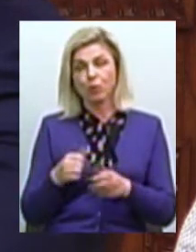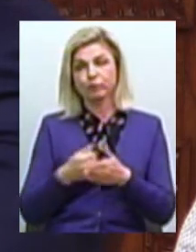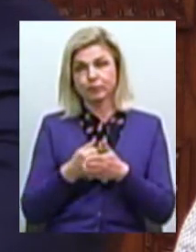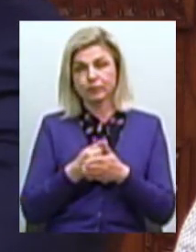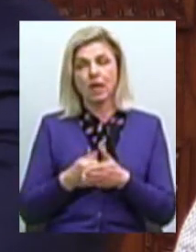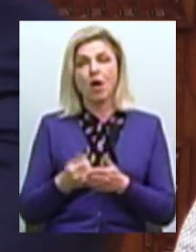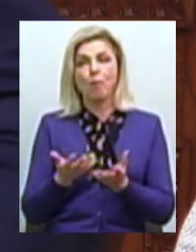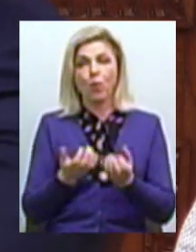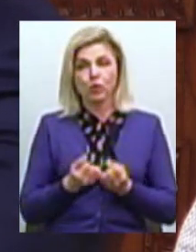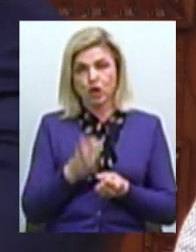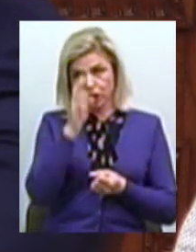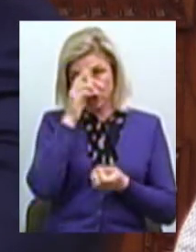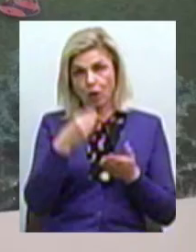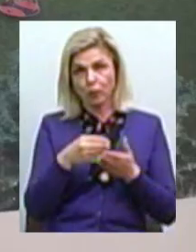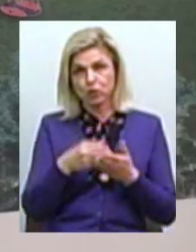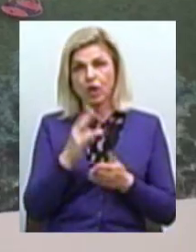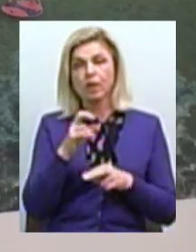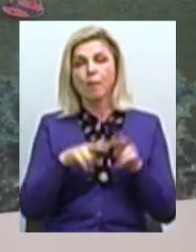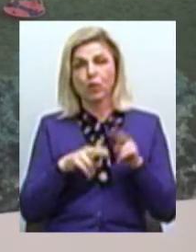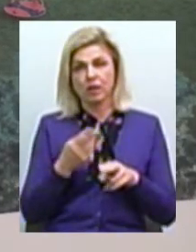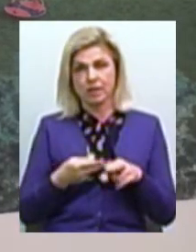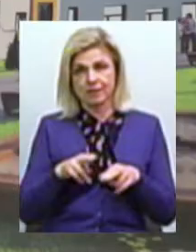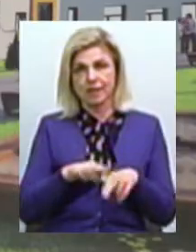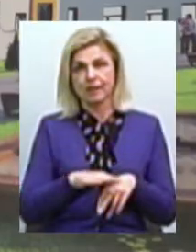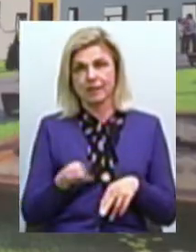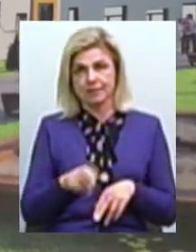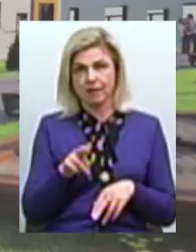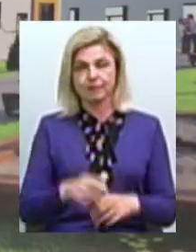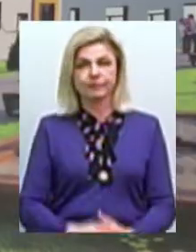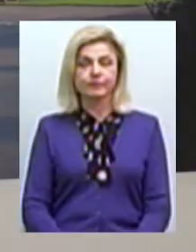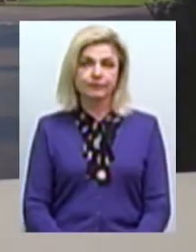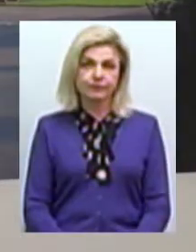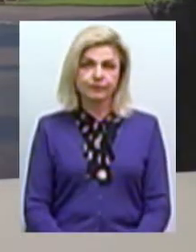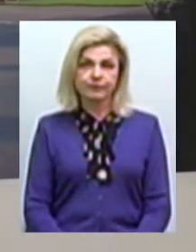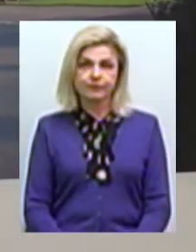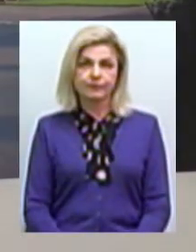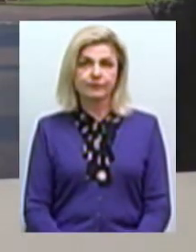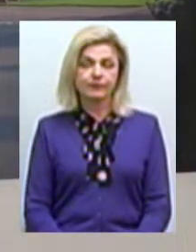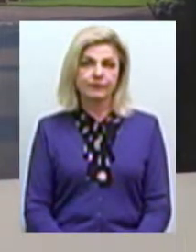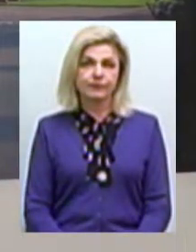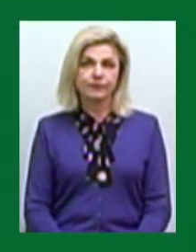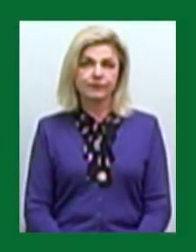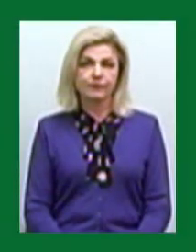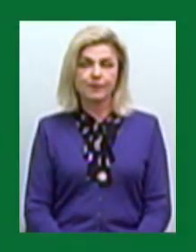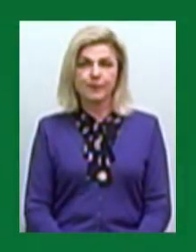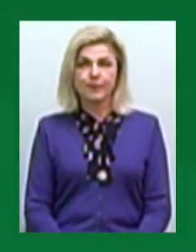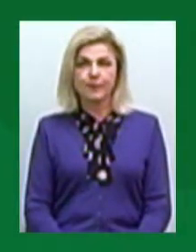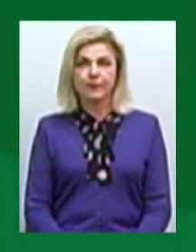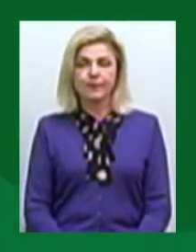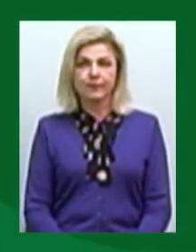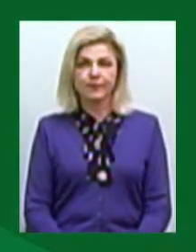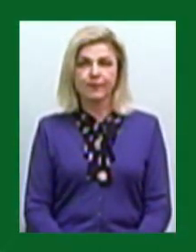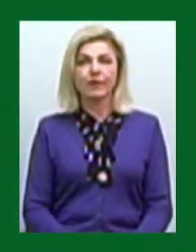бюджету на будівництво цього садка. Катерина Балєєва, Ігор Чорний. Новини на Суспільному. Миколаїв.